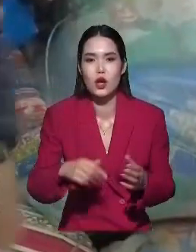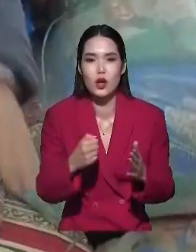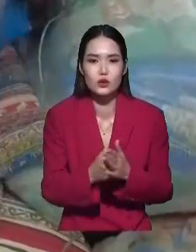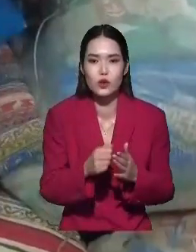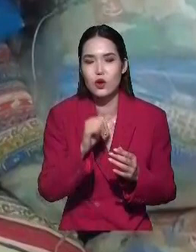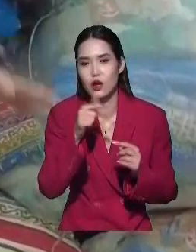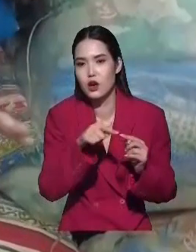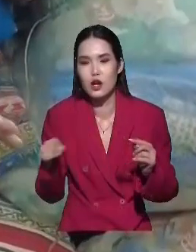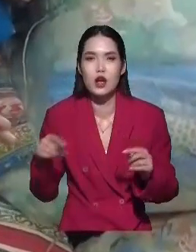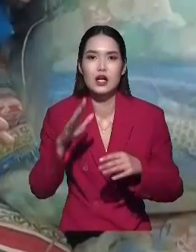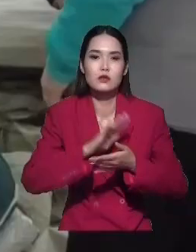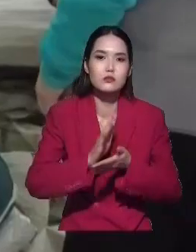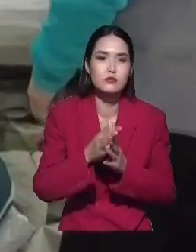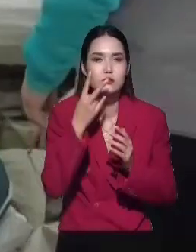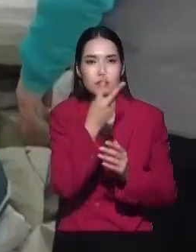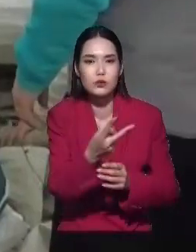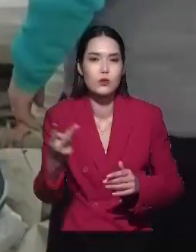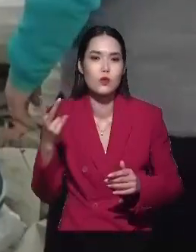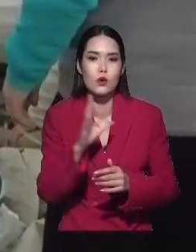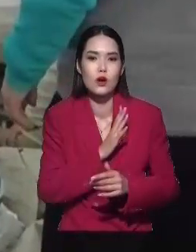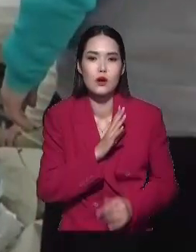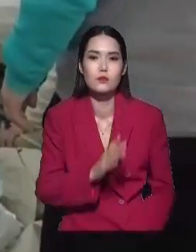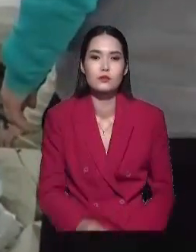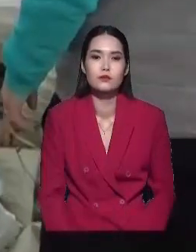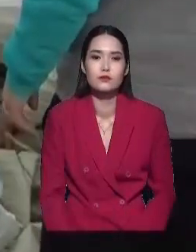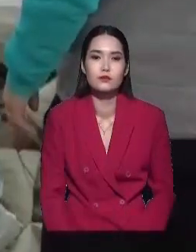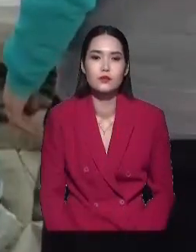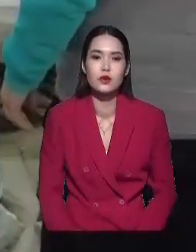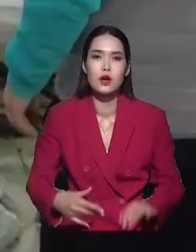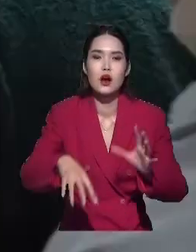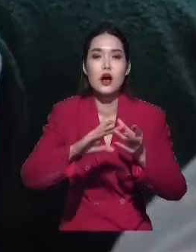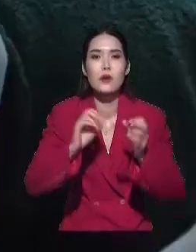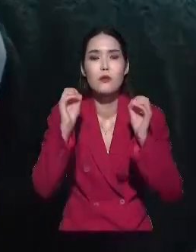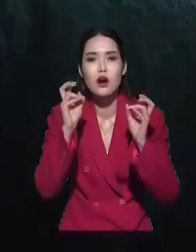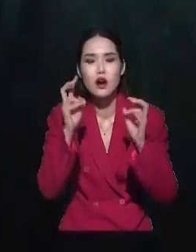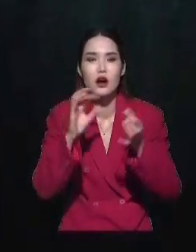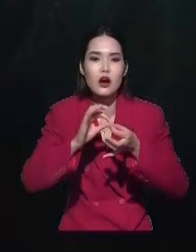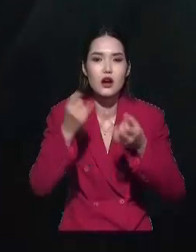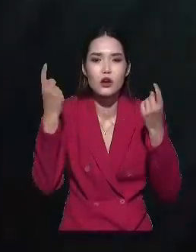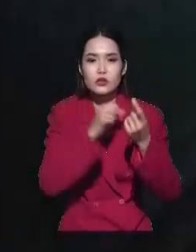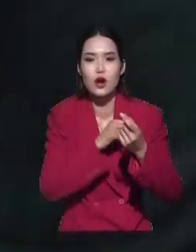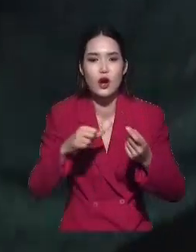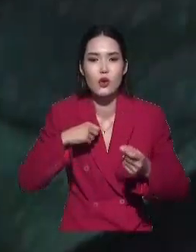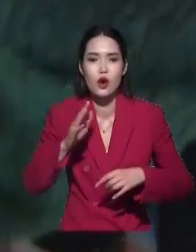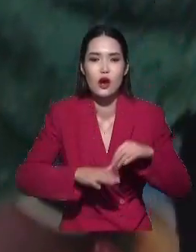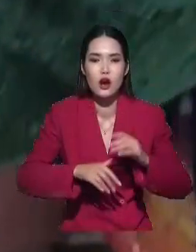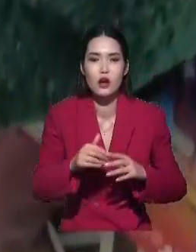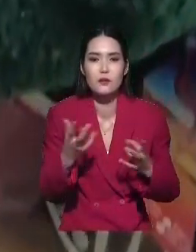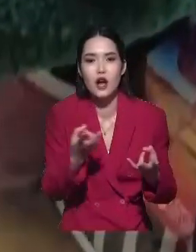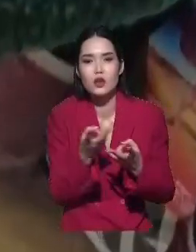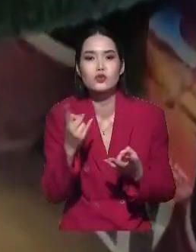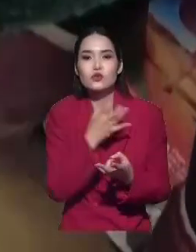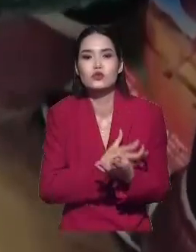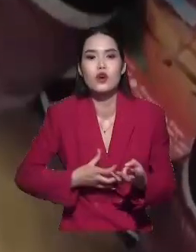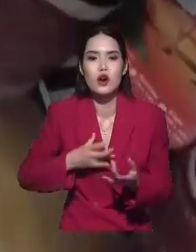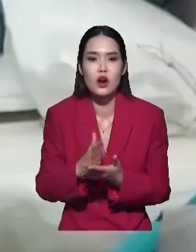жұртпен кездесіп жағдайды көрді. Транспорттық инфрақұрылым өте нашар өңірде. Мына өзіміздің авиақатынас жоқ.